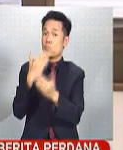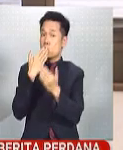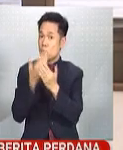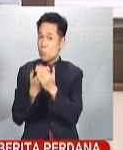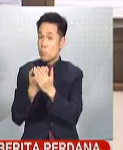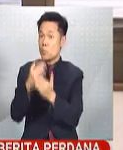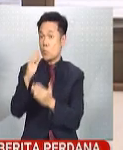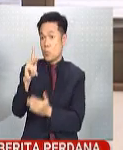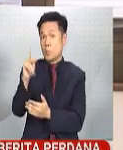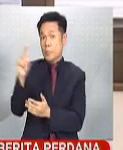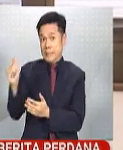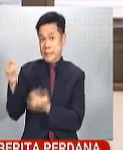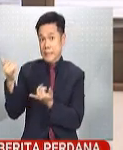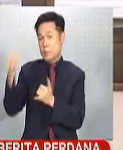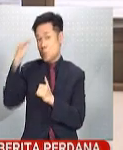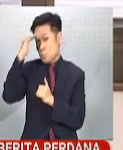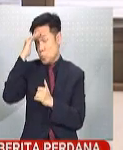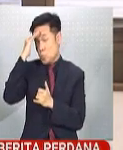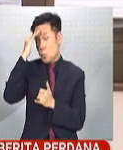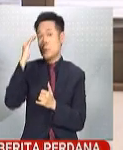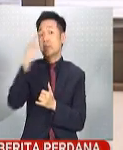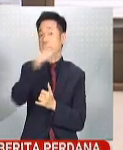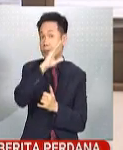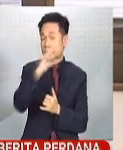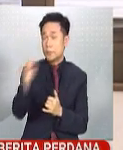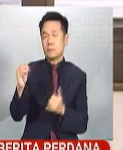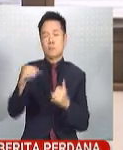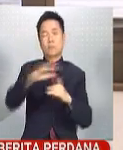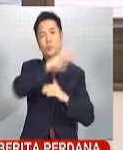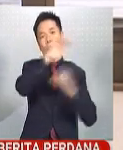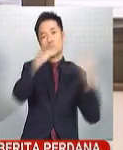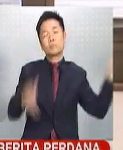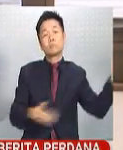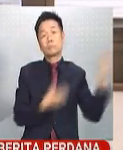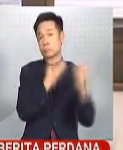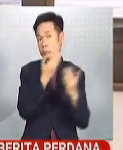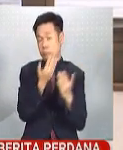tapi biarlah ianya keseruan yang